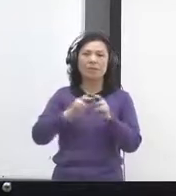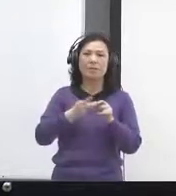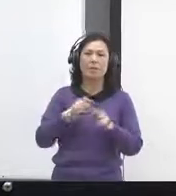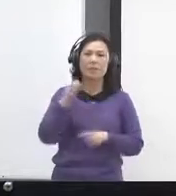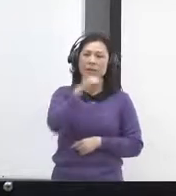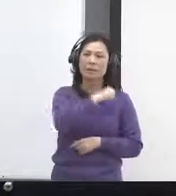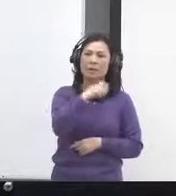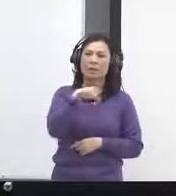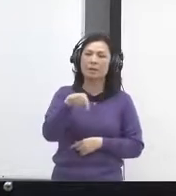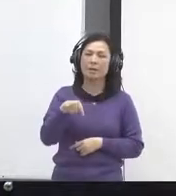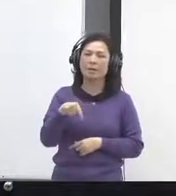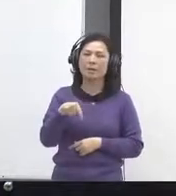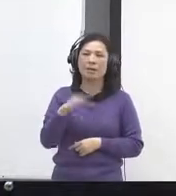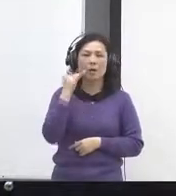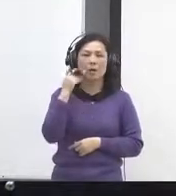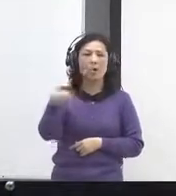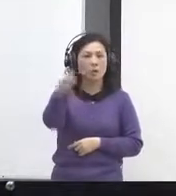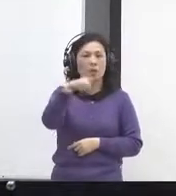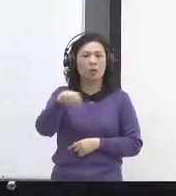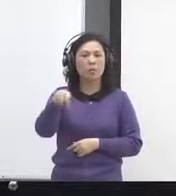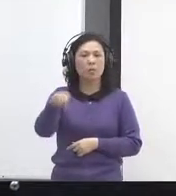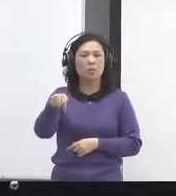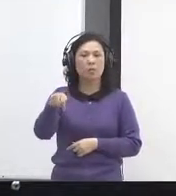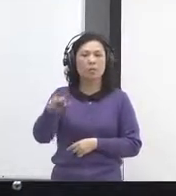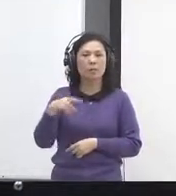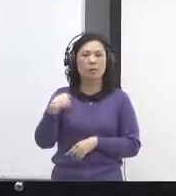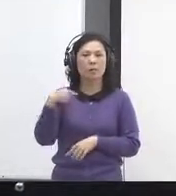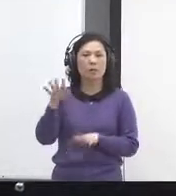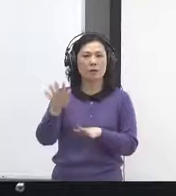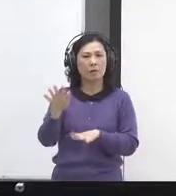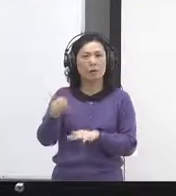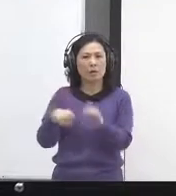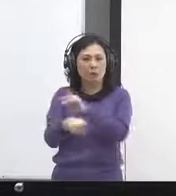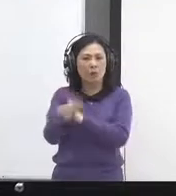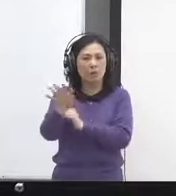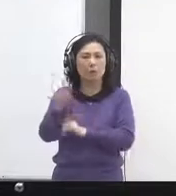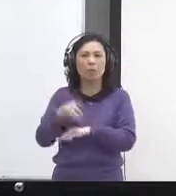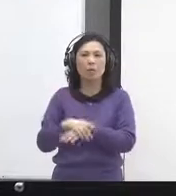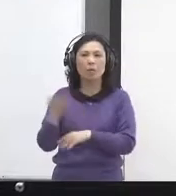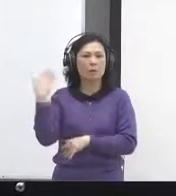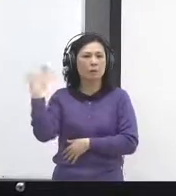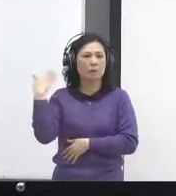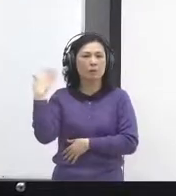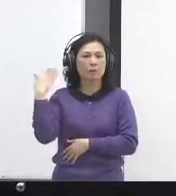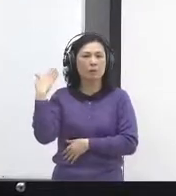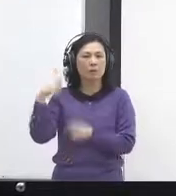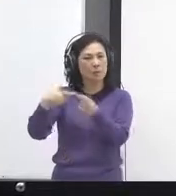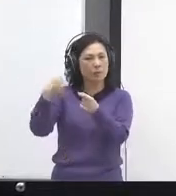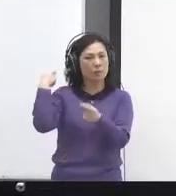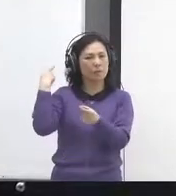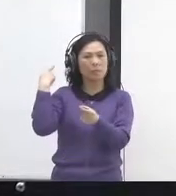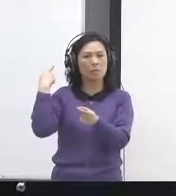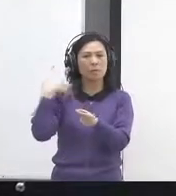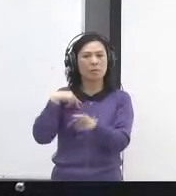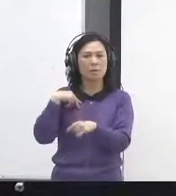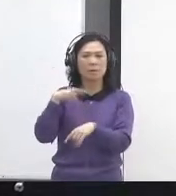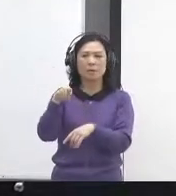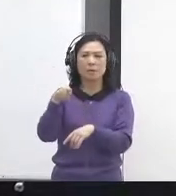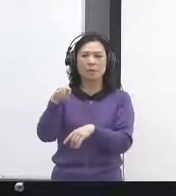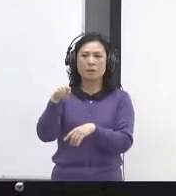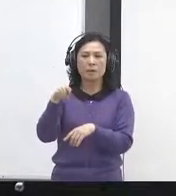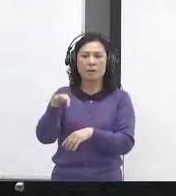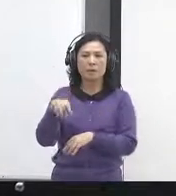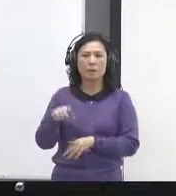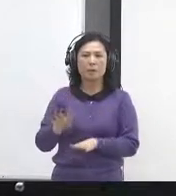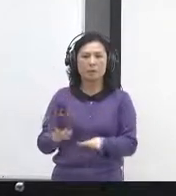渊源还蛮深，如果各位有在 g0v 的 Slack 里面的话，那其实之前大概去年左右就会发现